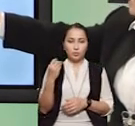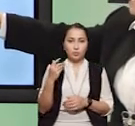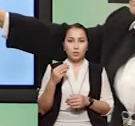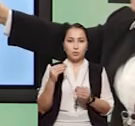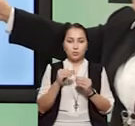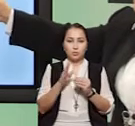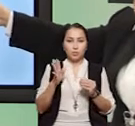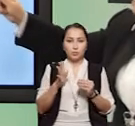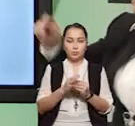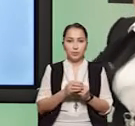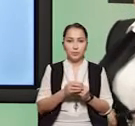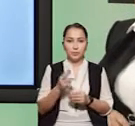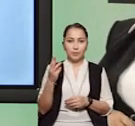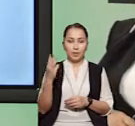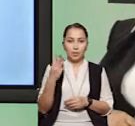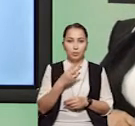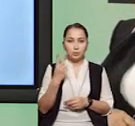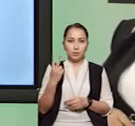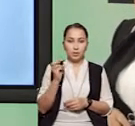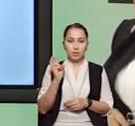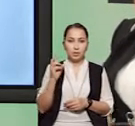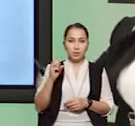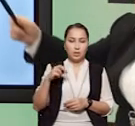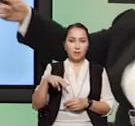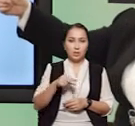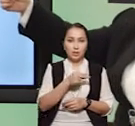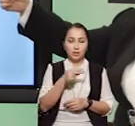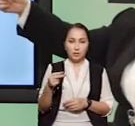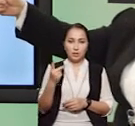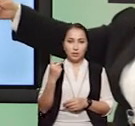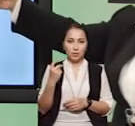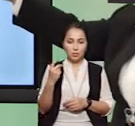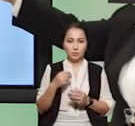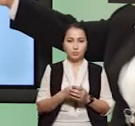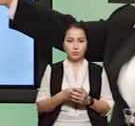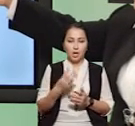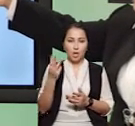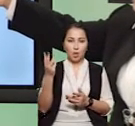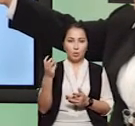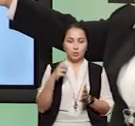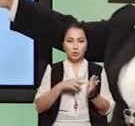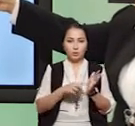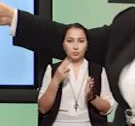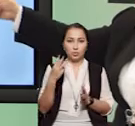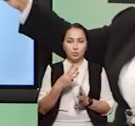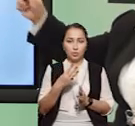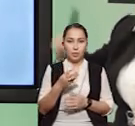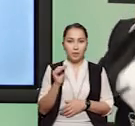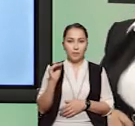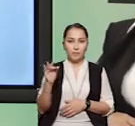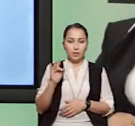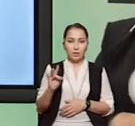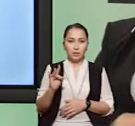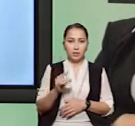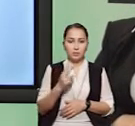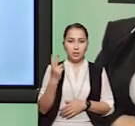273.115 Kelvinga, Fahrenheitda 32 Kelvinga teng. 100 gradus Selsiy 373 Kelvinga,